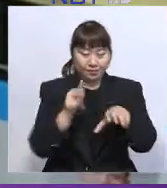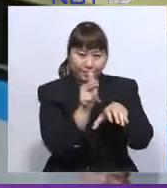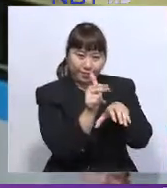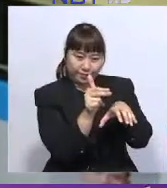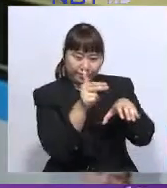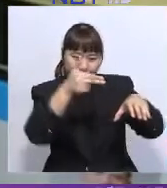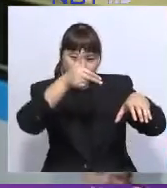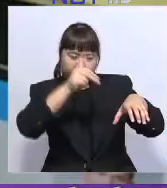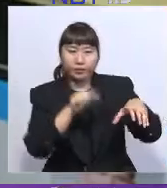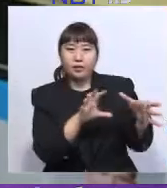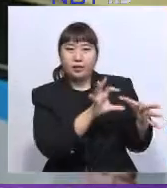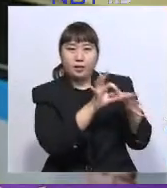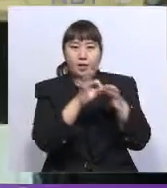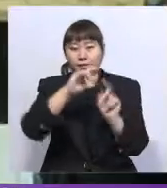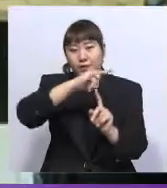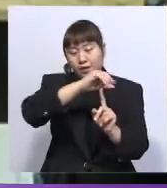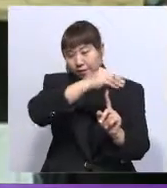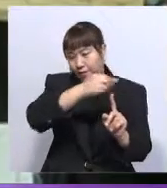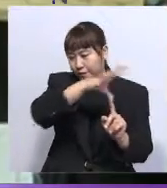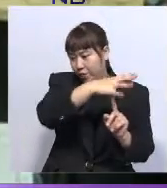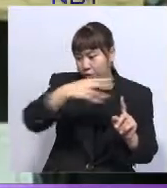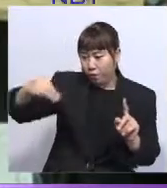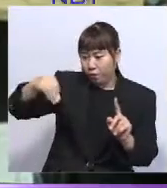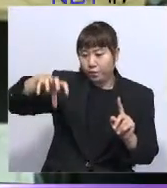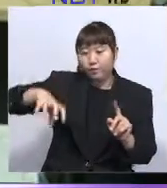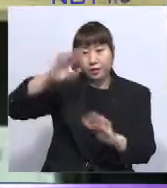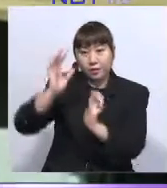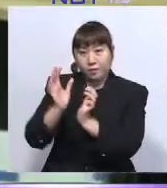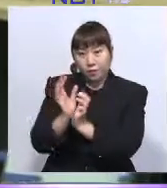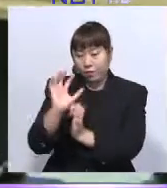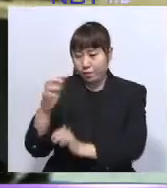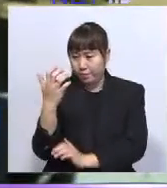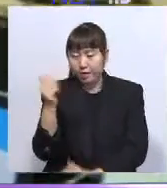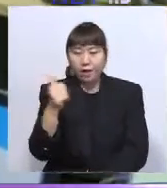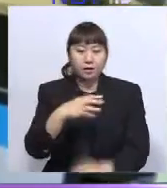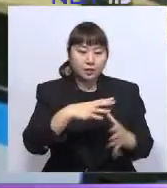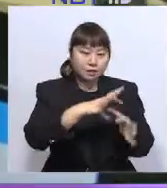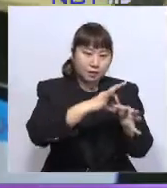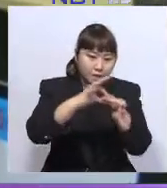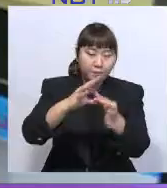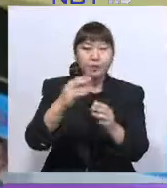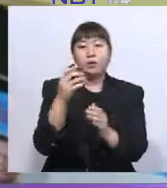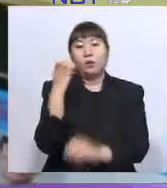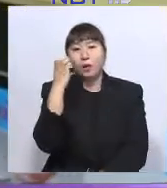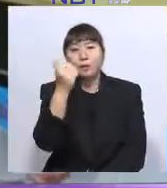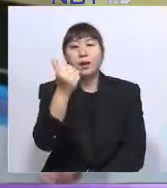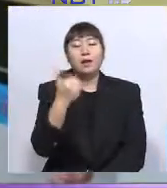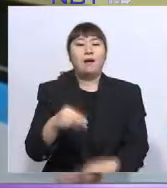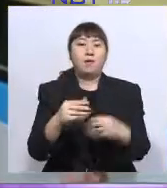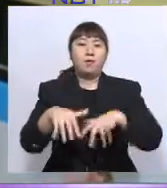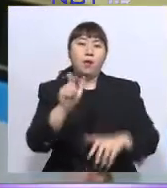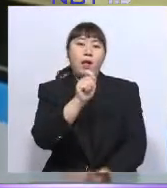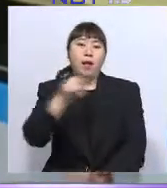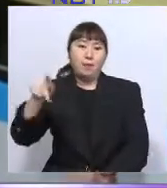ที่สามารถเชื่อมโยงสัญญาณมายังสถานีตำรวจในพื้นที่หรือว่าโทรศัพท์เคลื่อนที่ได้พร้อมทั้งให้ประชาชนดาวน์โหลดแอปพลิเ